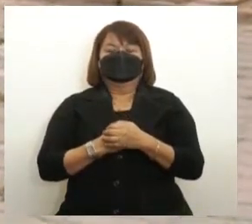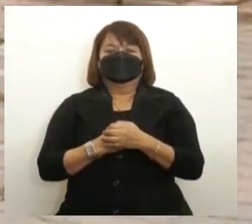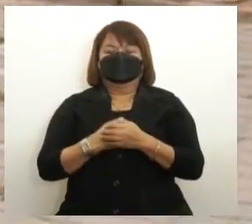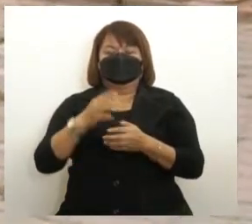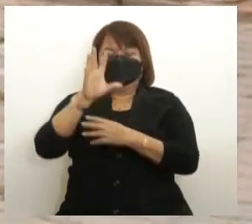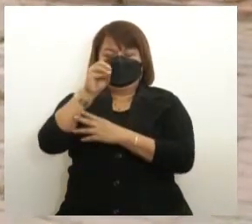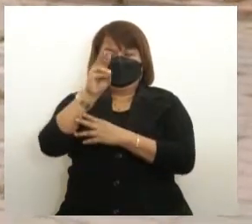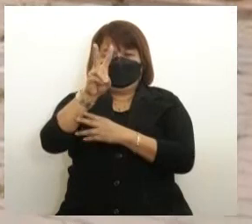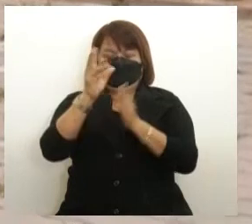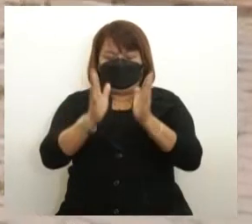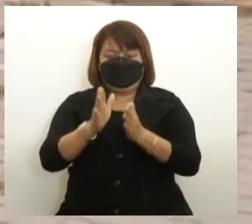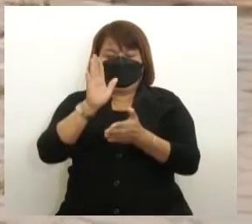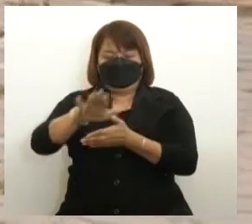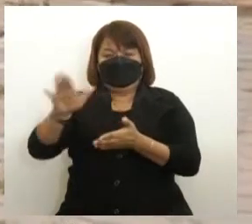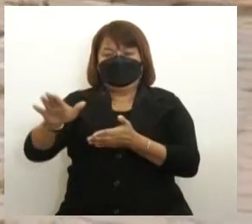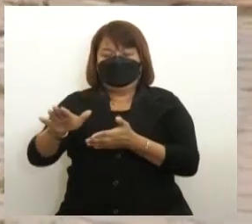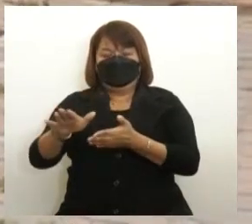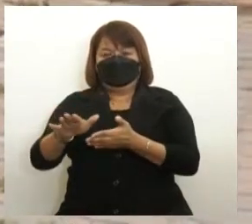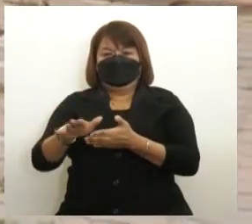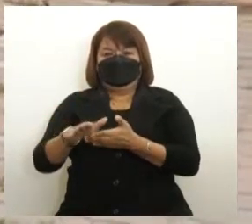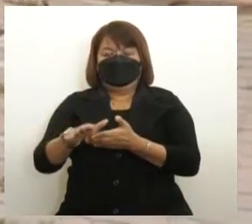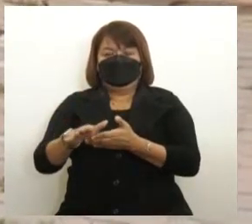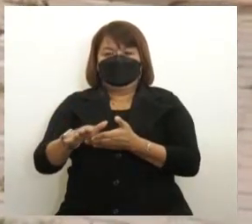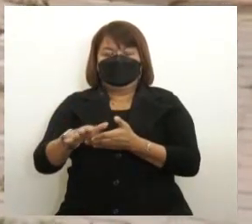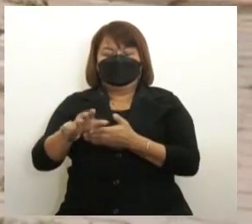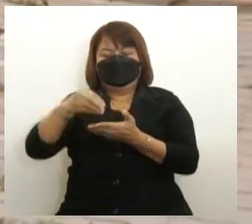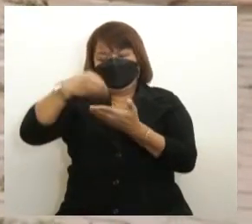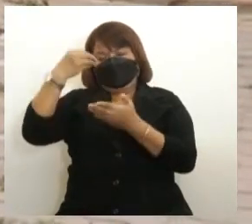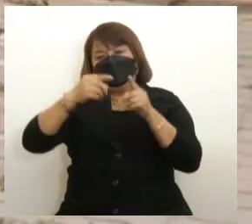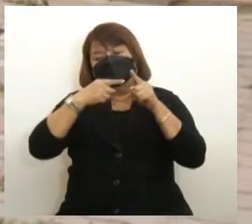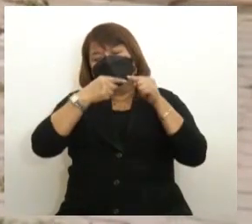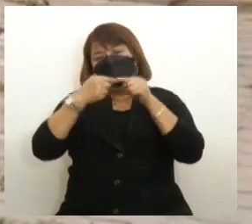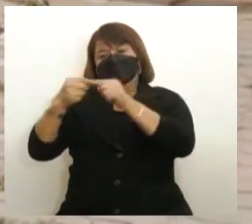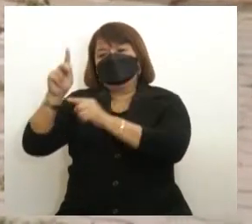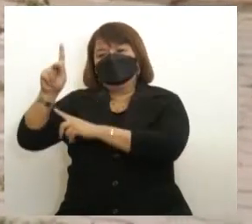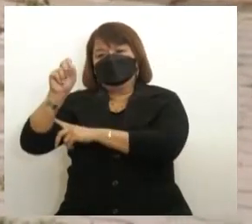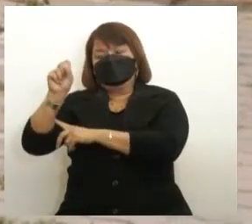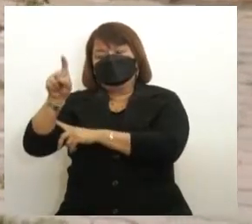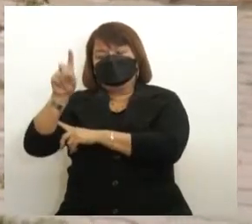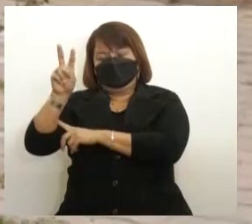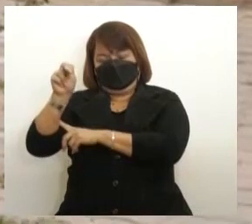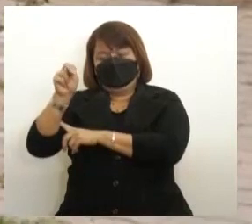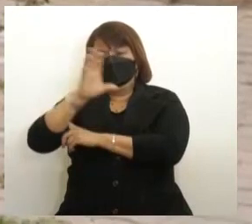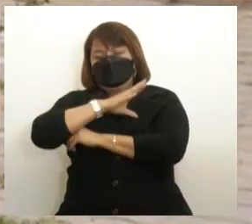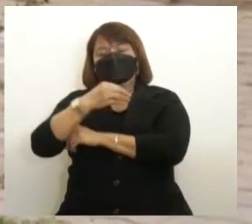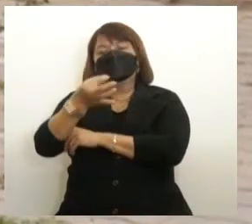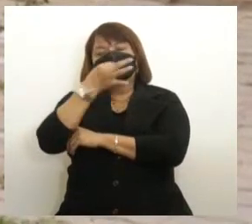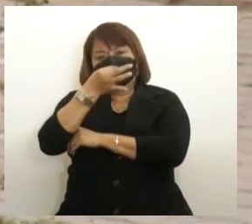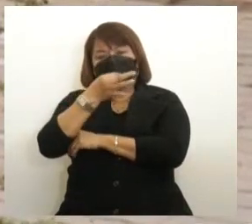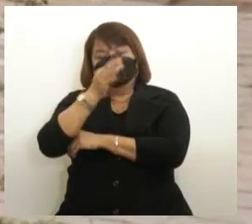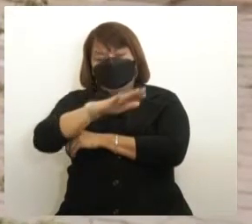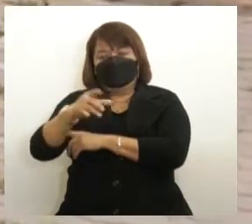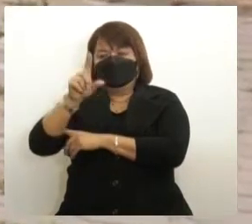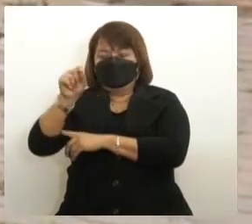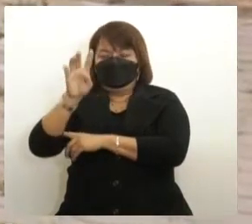52คนนักเรียนที่เรียนต่อทางด้านกศน.แล้วก็อาชีวศึกษาส่วนที่เหลือนักเรียนอีก